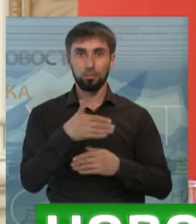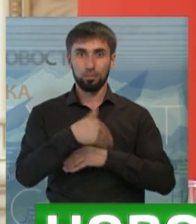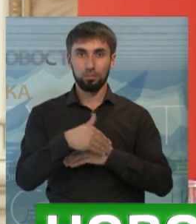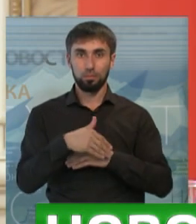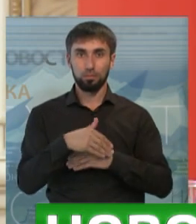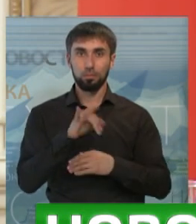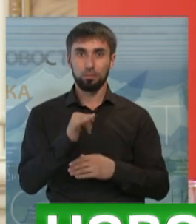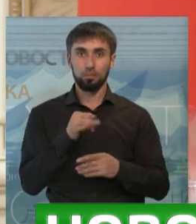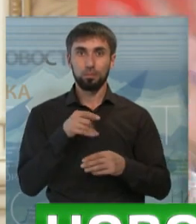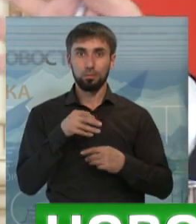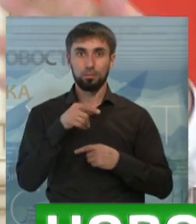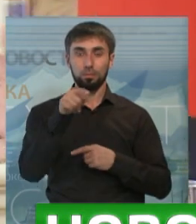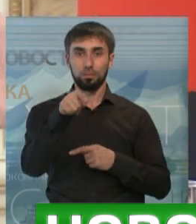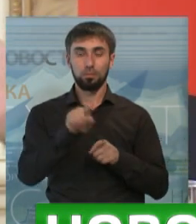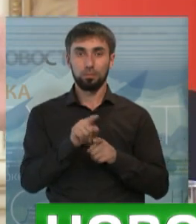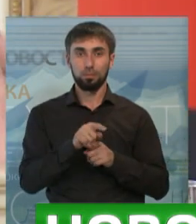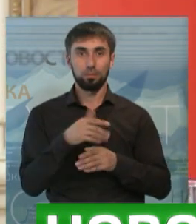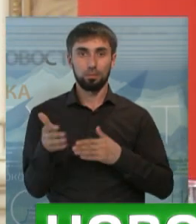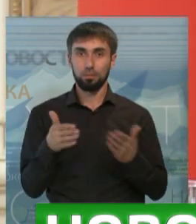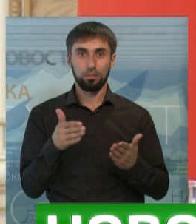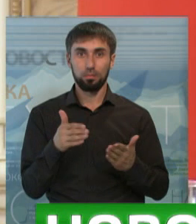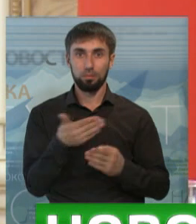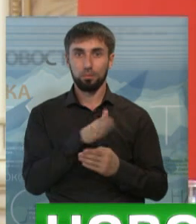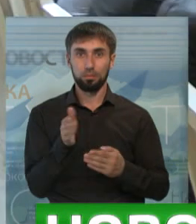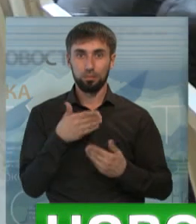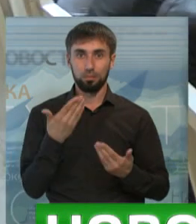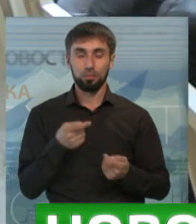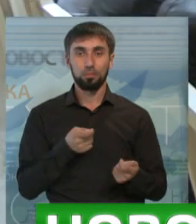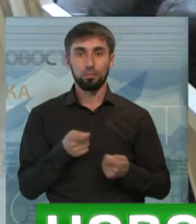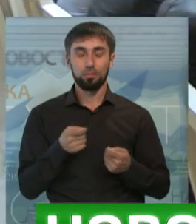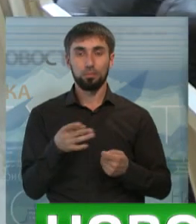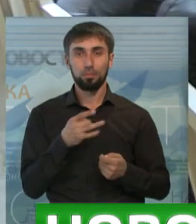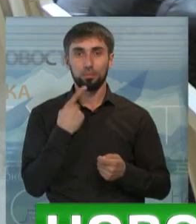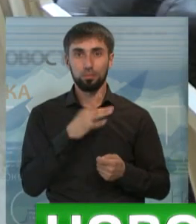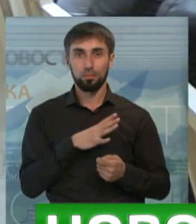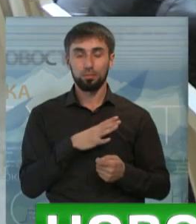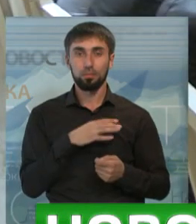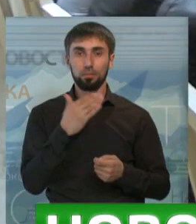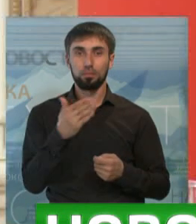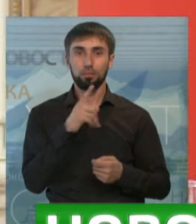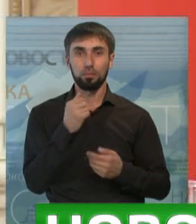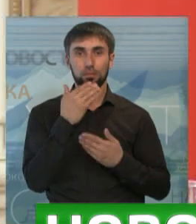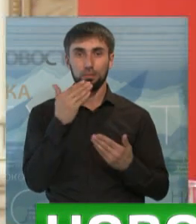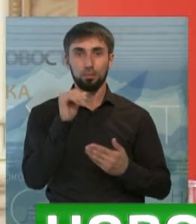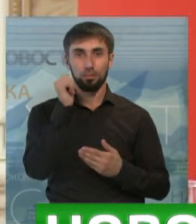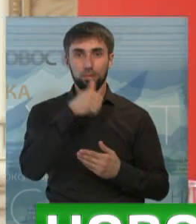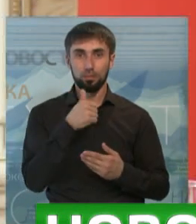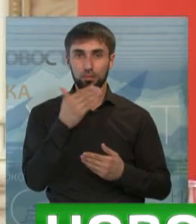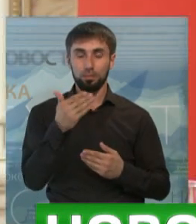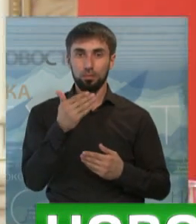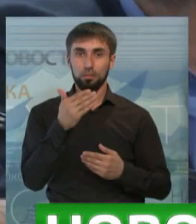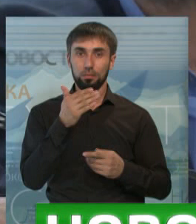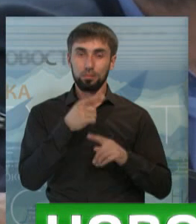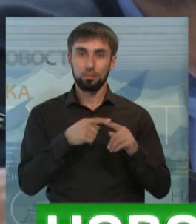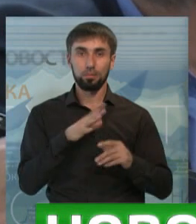едешь едешь едешь вправо-влево никуда выйти то руководитель региона отметил что только за последние год-полтора были построены